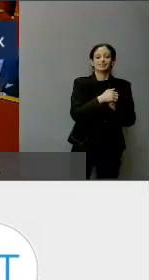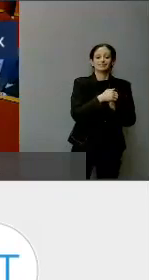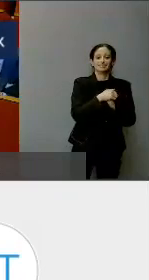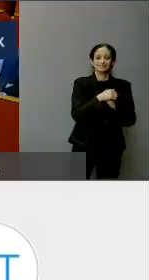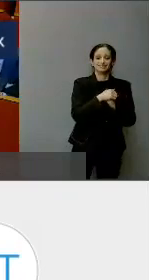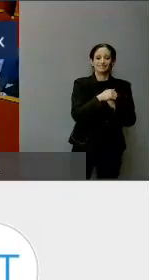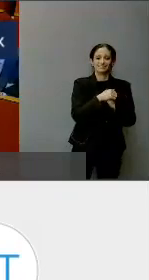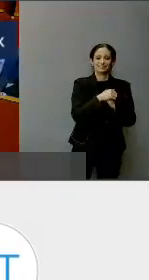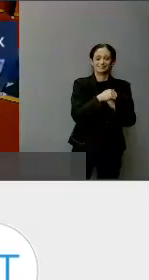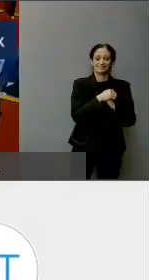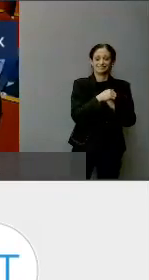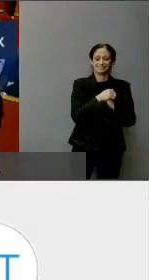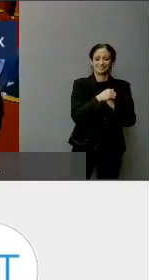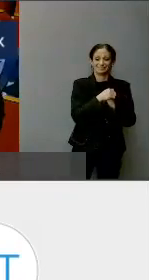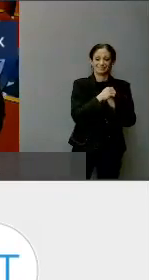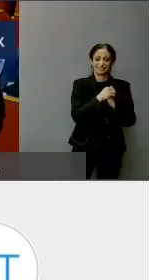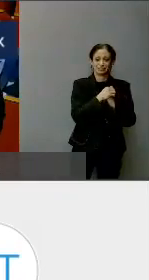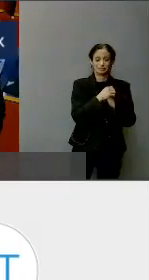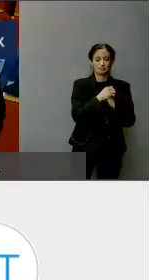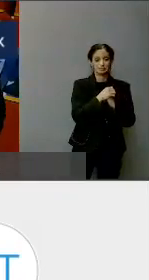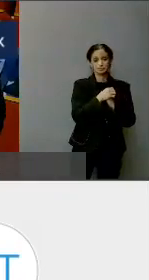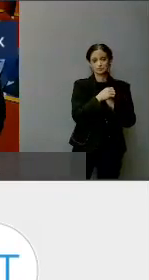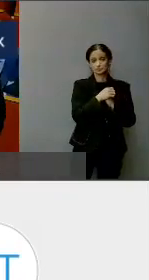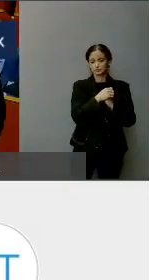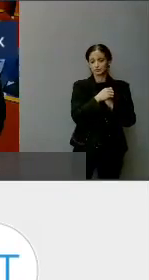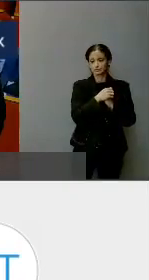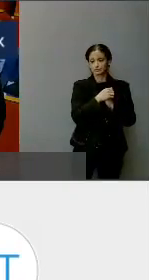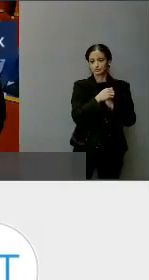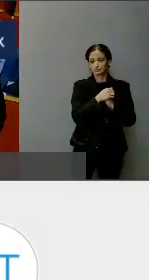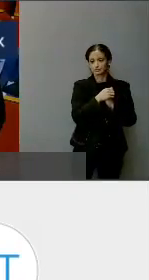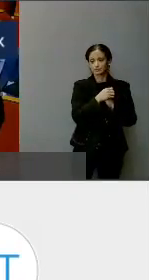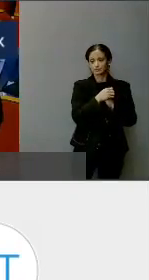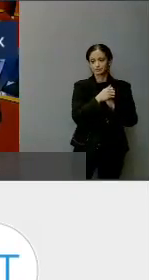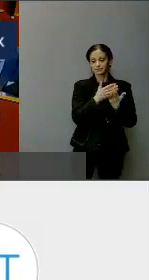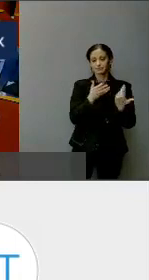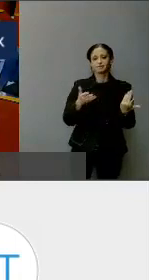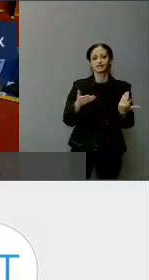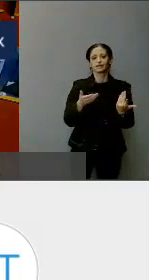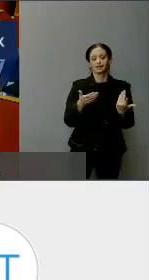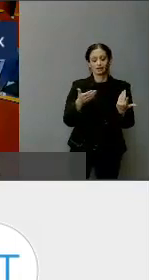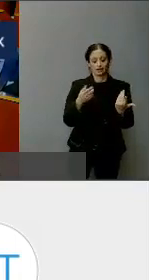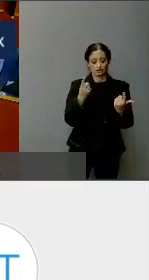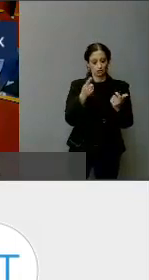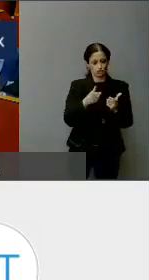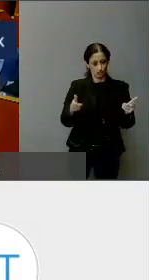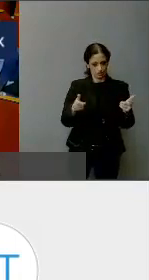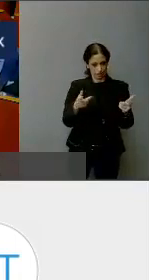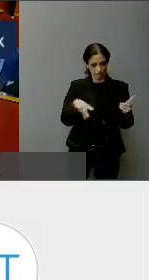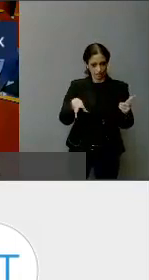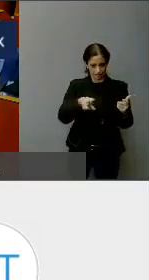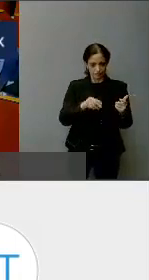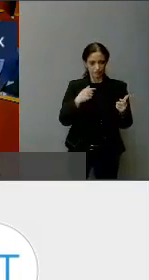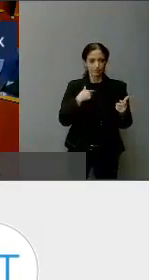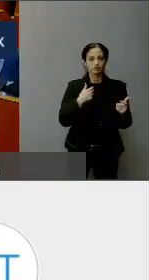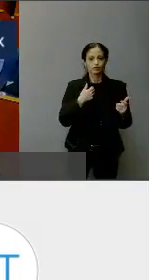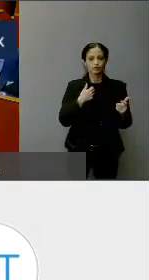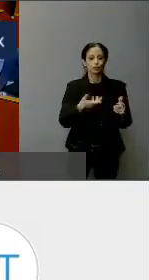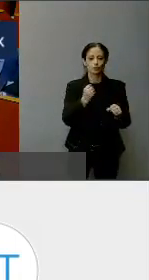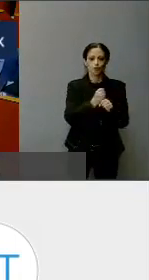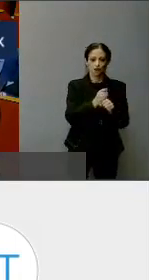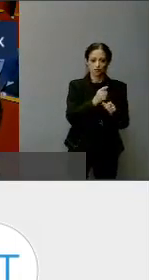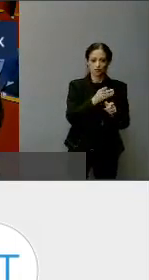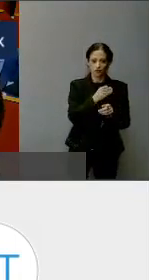ripeto nella nostra città si riduce nel numero degli abitanti e degli occupati al lavoro e